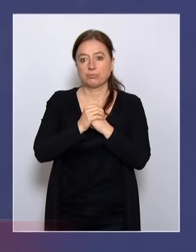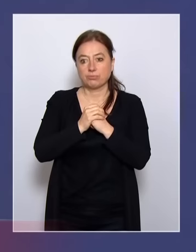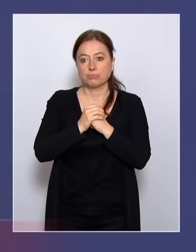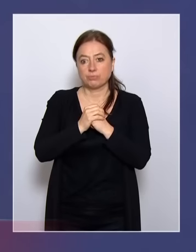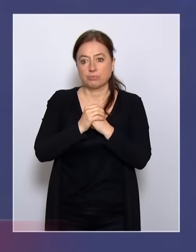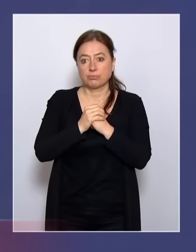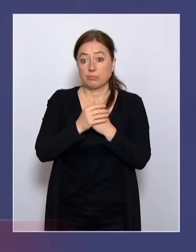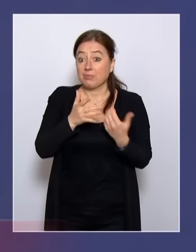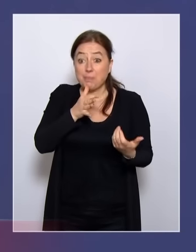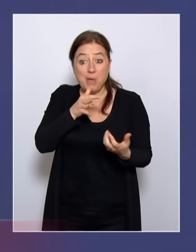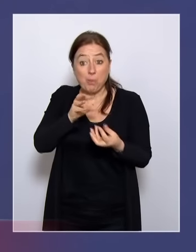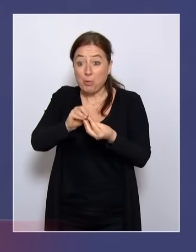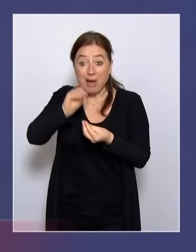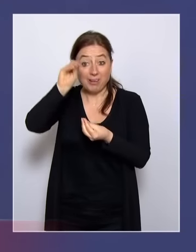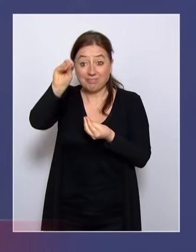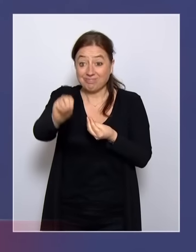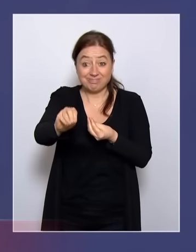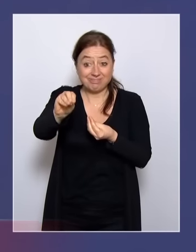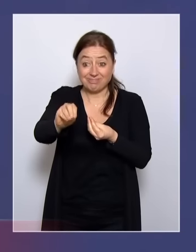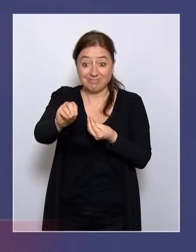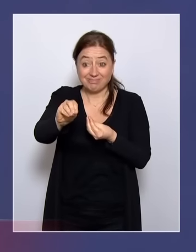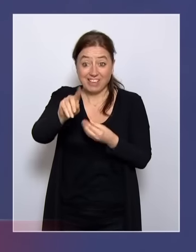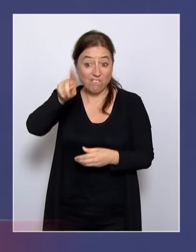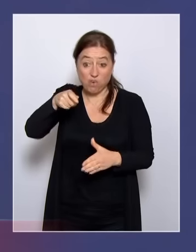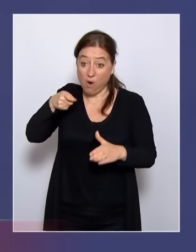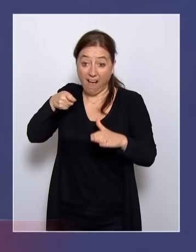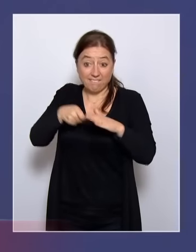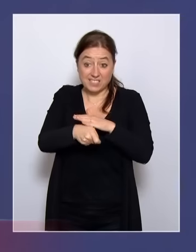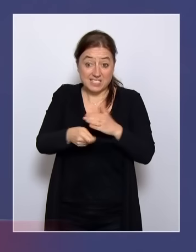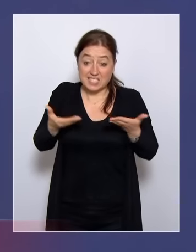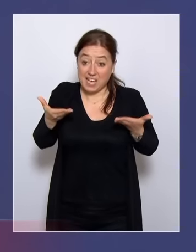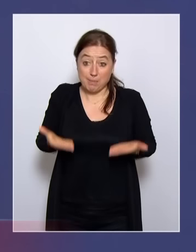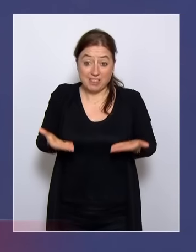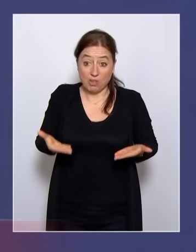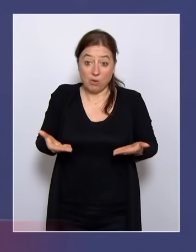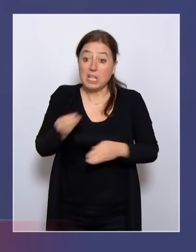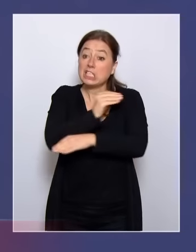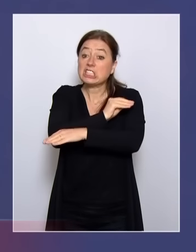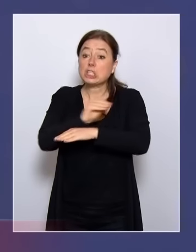et on ne peut pas différer cet investissement parce qu'on ne pas remettre à demain notre sécurité.